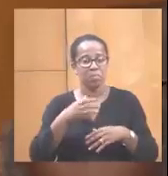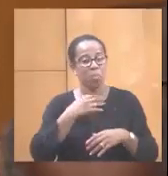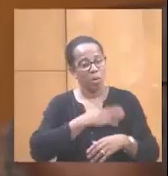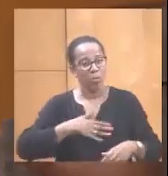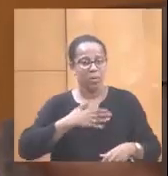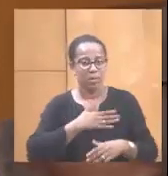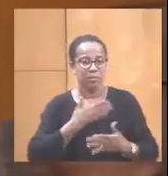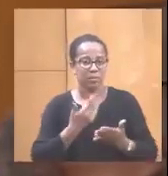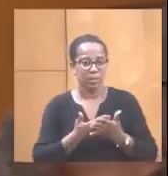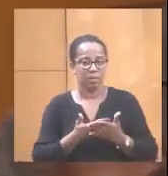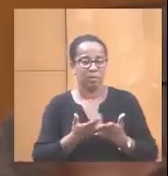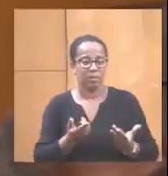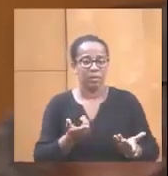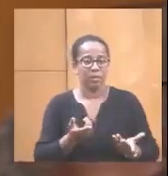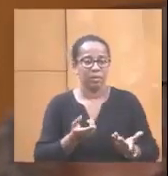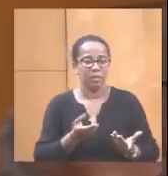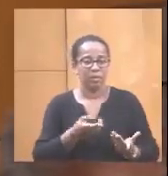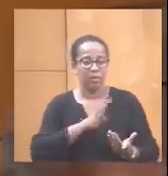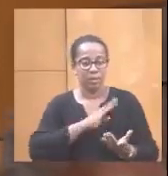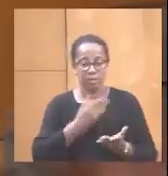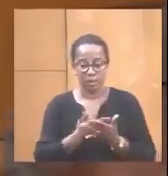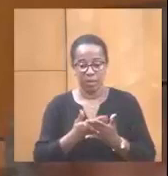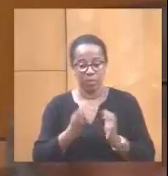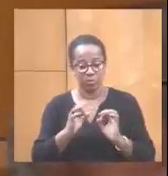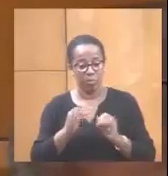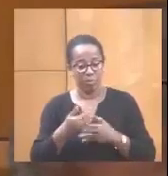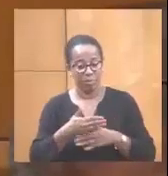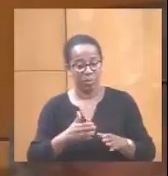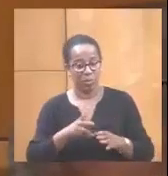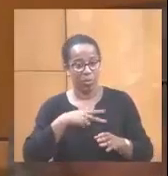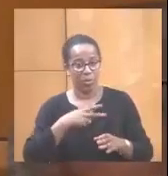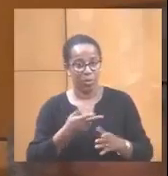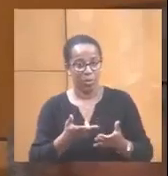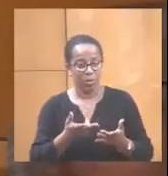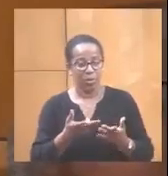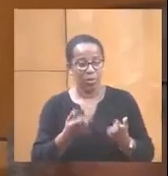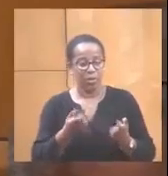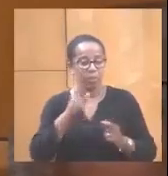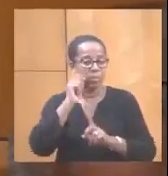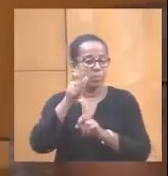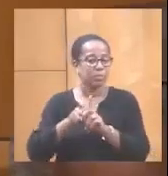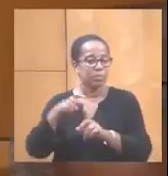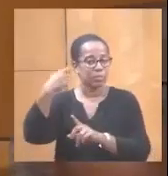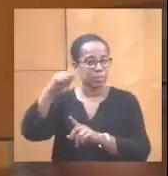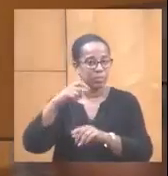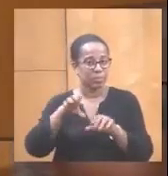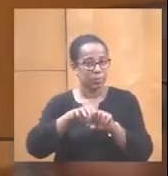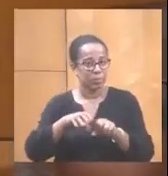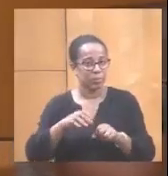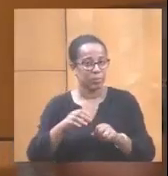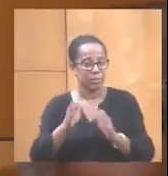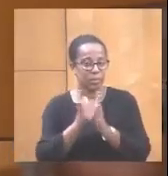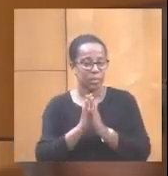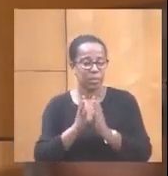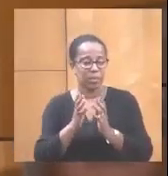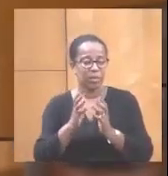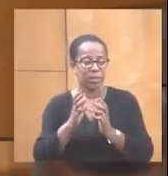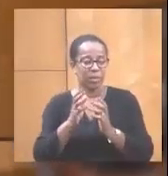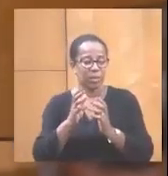heureux là-dessus parce que c'est justement le secteur que le président Marie-Jeanne m'a demandé de